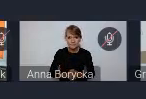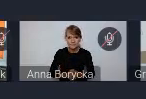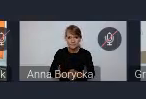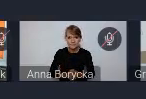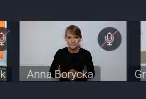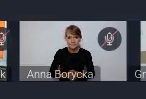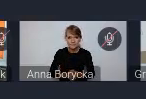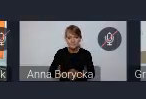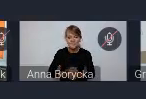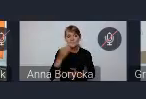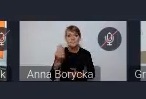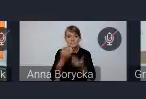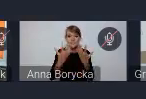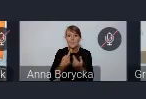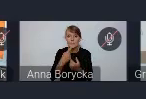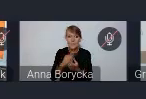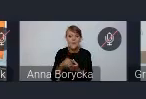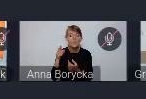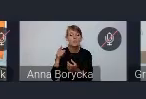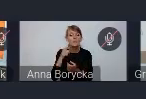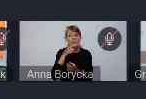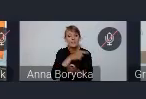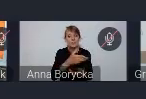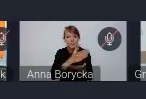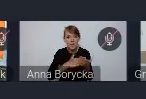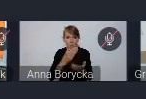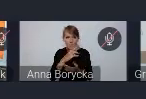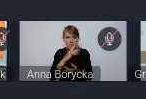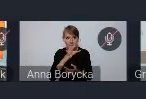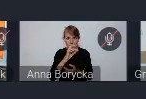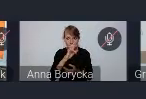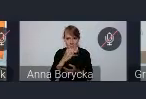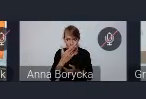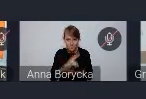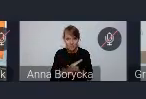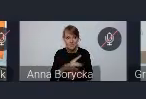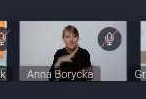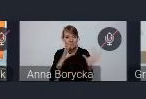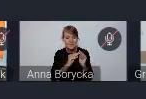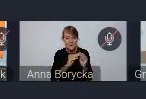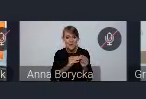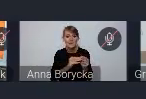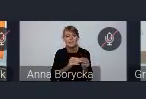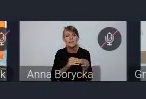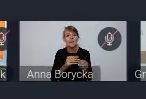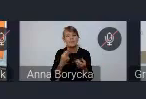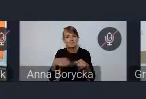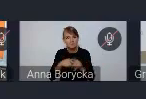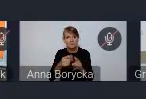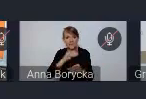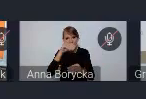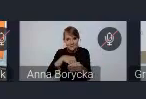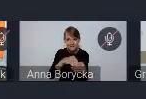Jeszcze chciałem wspomnieć, że również z Wydziałem Merytorycznym realizującym nie tylko te inwestycje, ale również inne inwestycje,